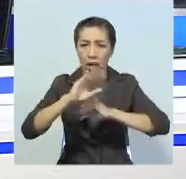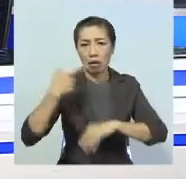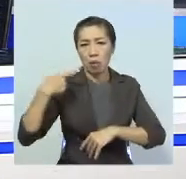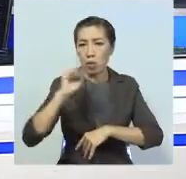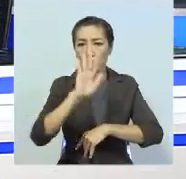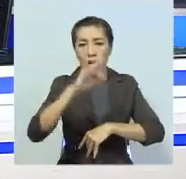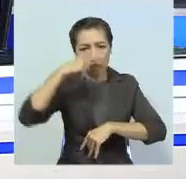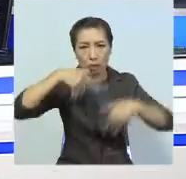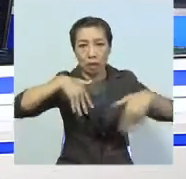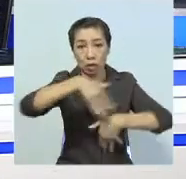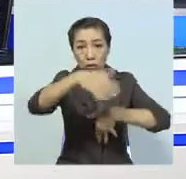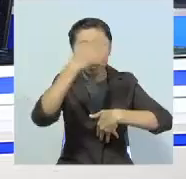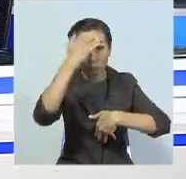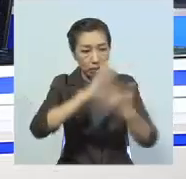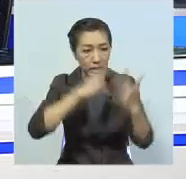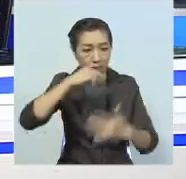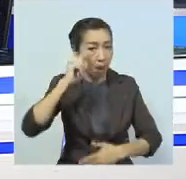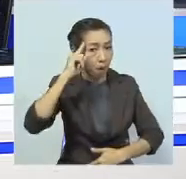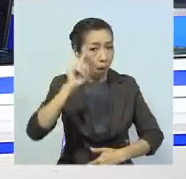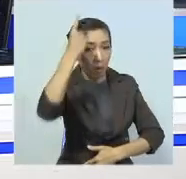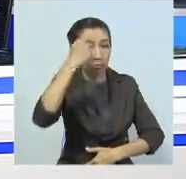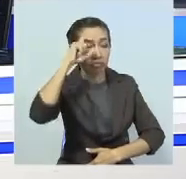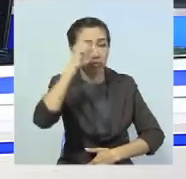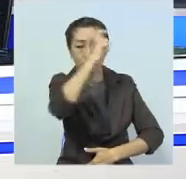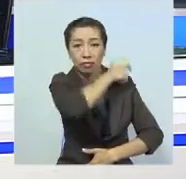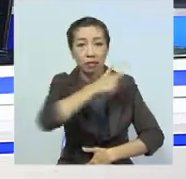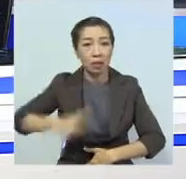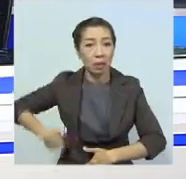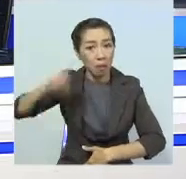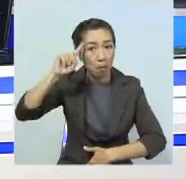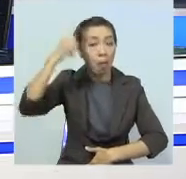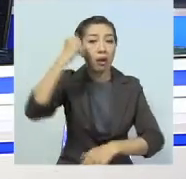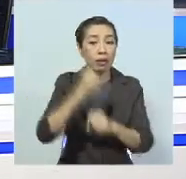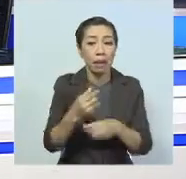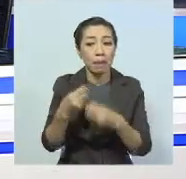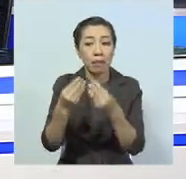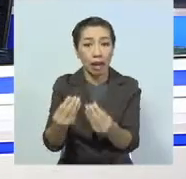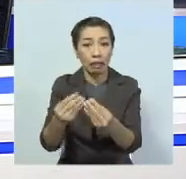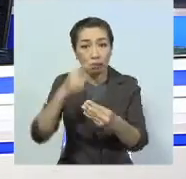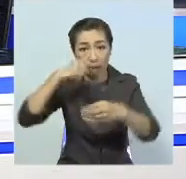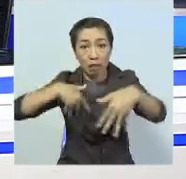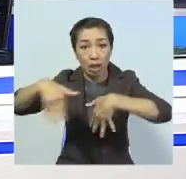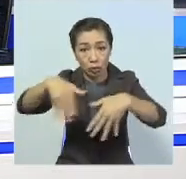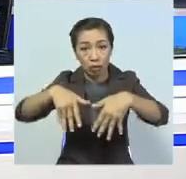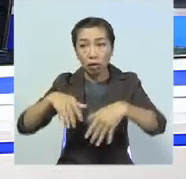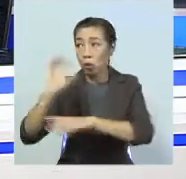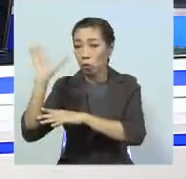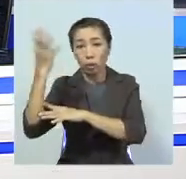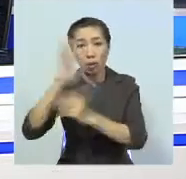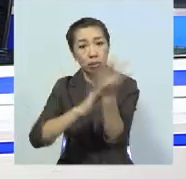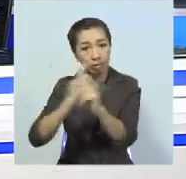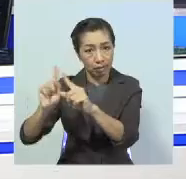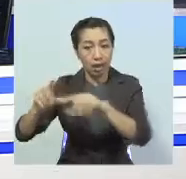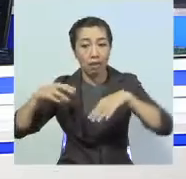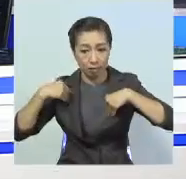เป็นหนึ่งสิ่งที่เราริเริ่มขึ้นมาพระองค์ท่านริเริ่มขึ้นมาให้เรานะคะแล้วก็ที่สำคัญทั่วโลกก็ให้การยอมรับด้วยแต่เห็นว่